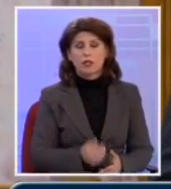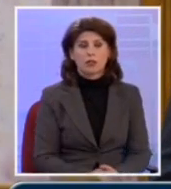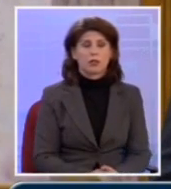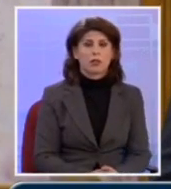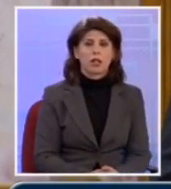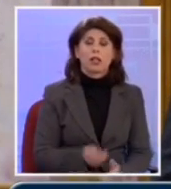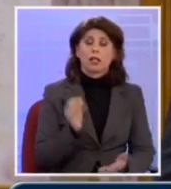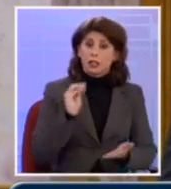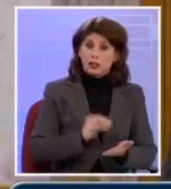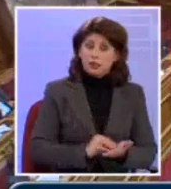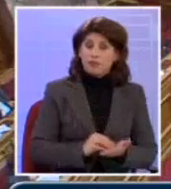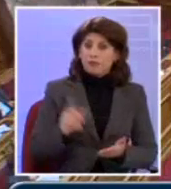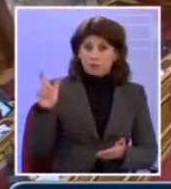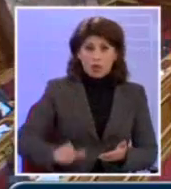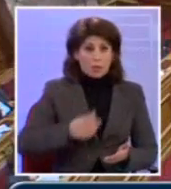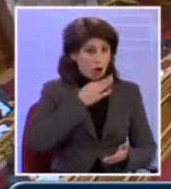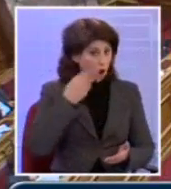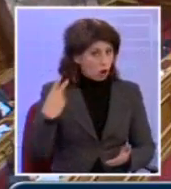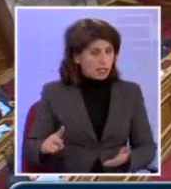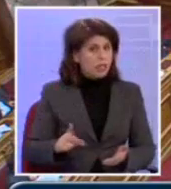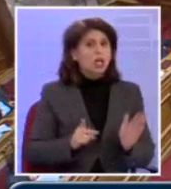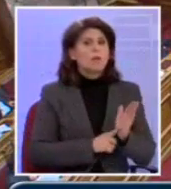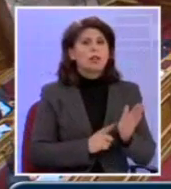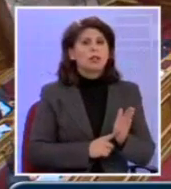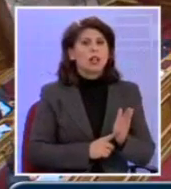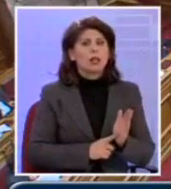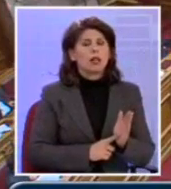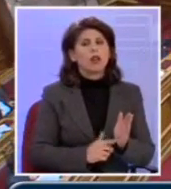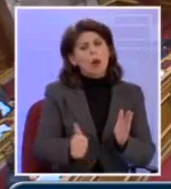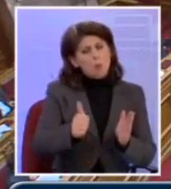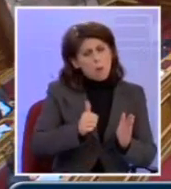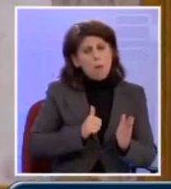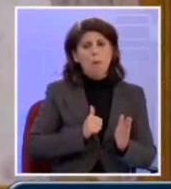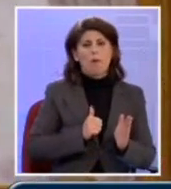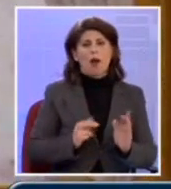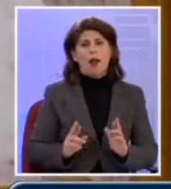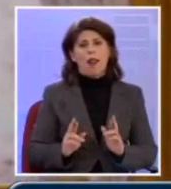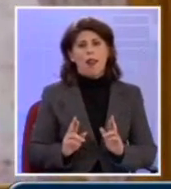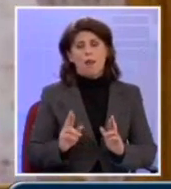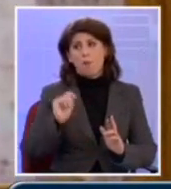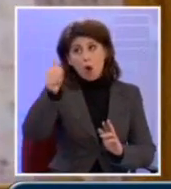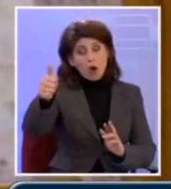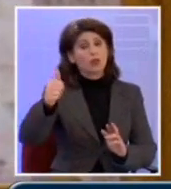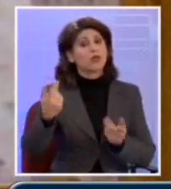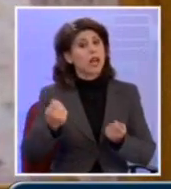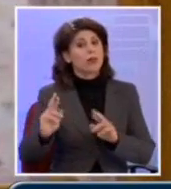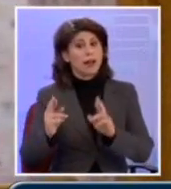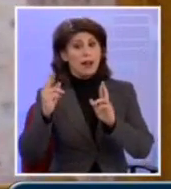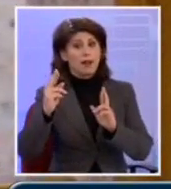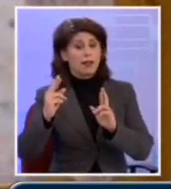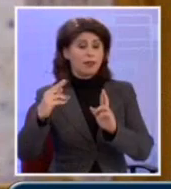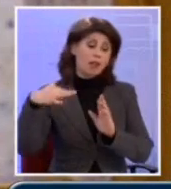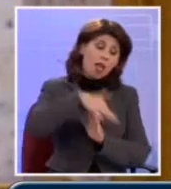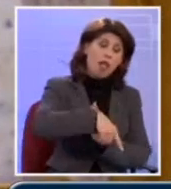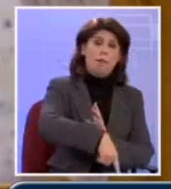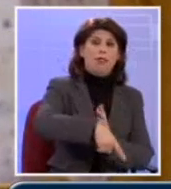Επίσης, νομιμοποιείτε απολύτως τις μονομερείς ενέργειες εναντίον της χώρας μας. Δεν είναι μονομερείς